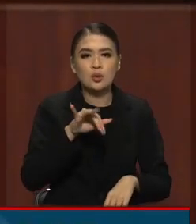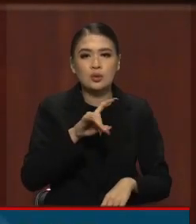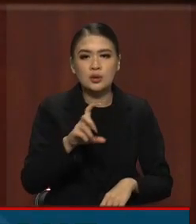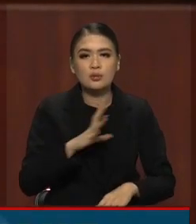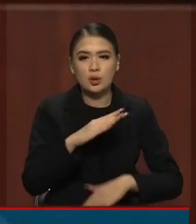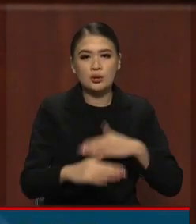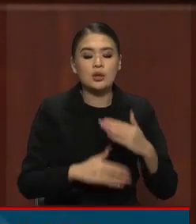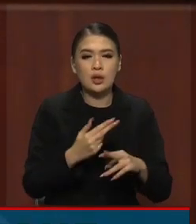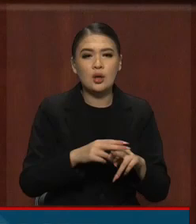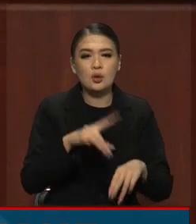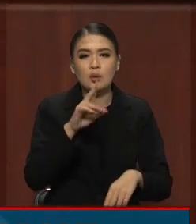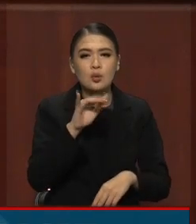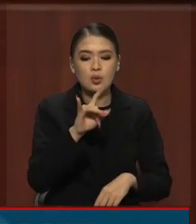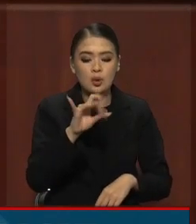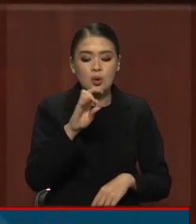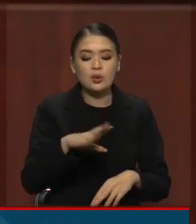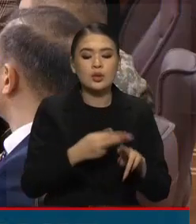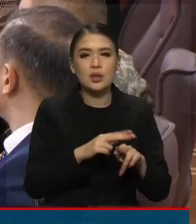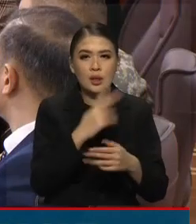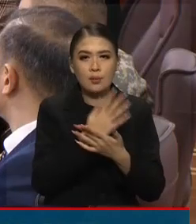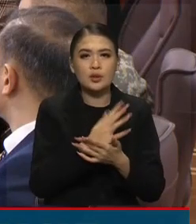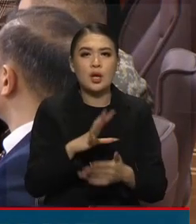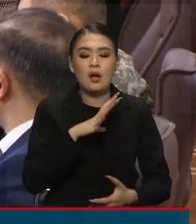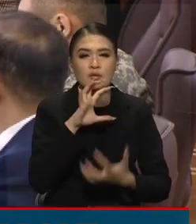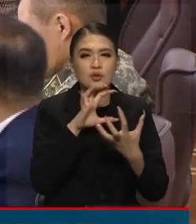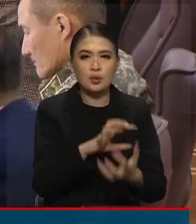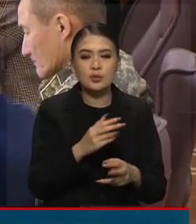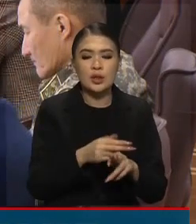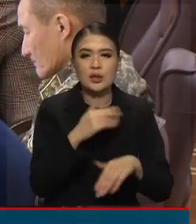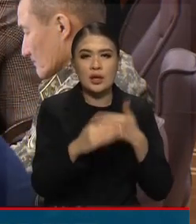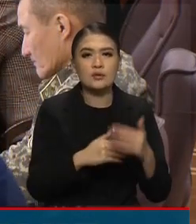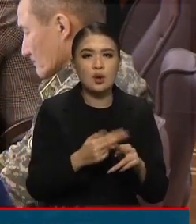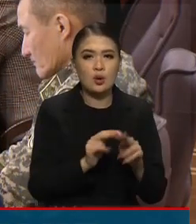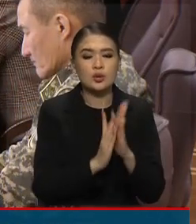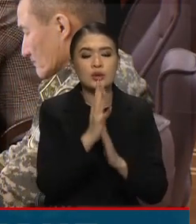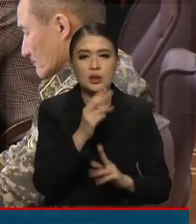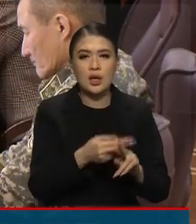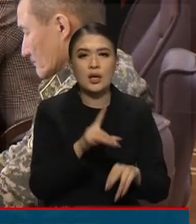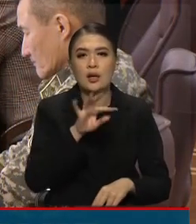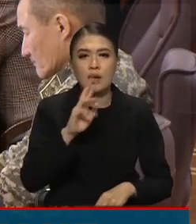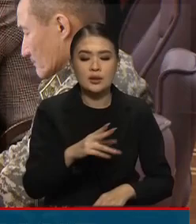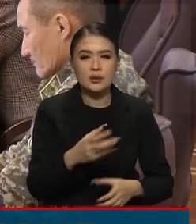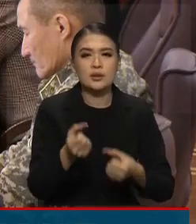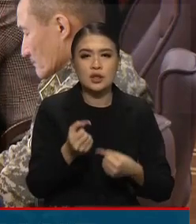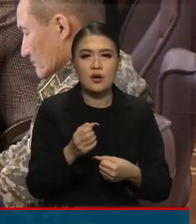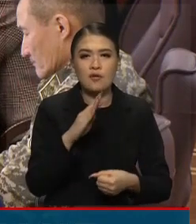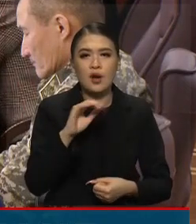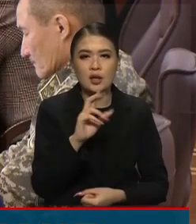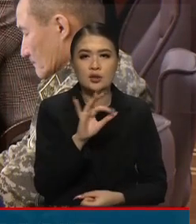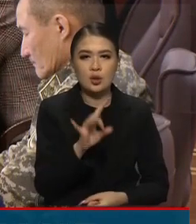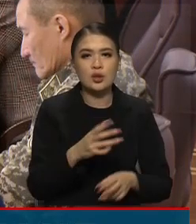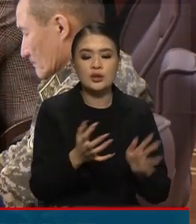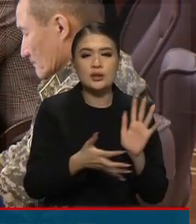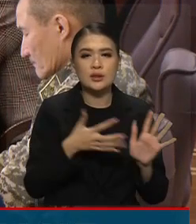развитию горнолыжных курортов и приобретению туристических автобусов. Эффективному развитию отрасли препятствует ряд сдерживающих факторов. Среди них